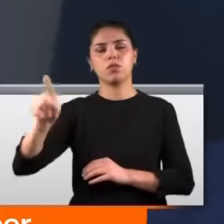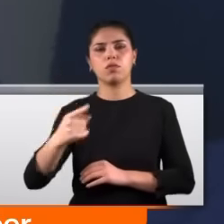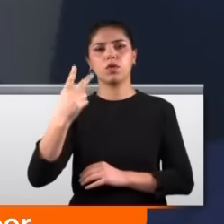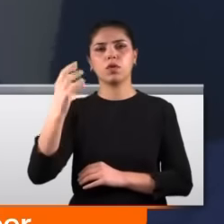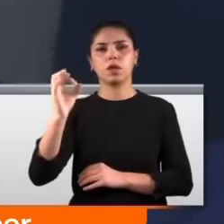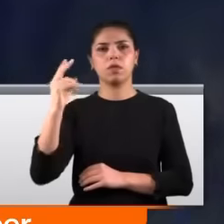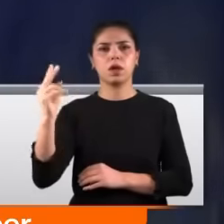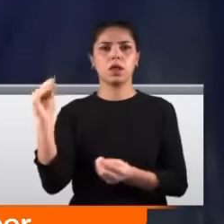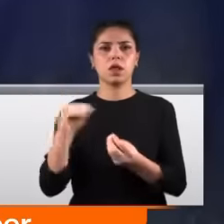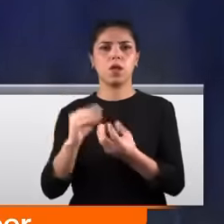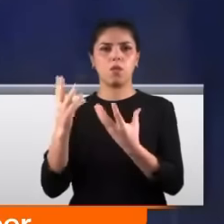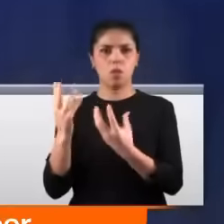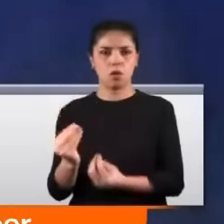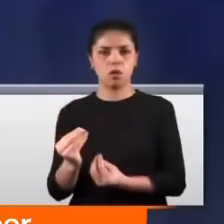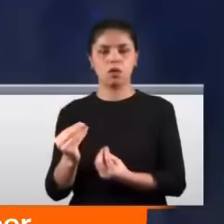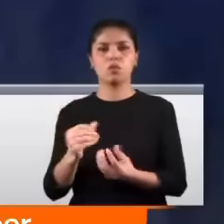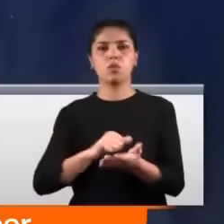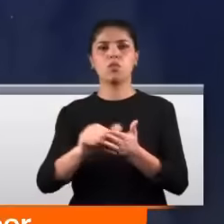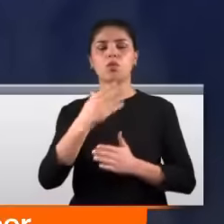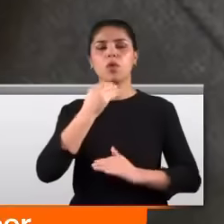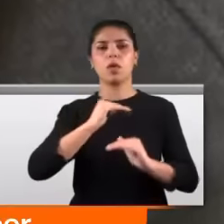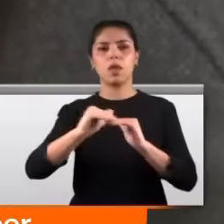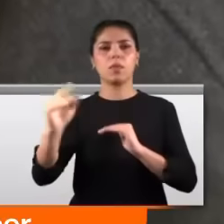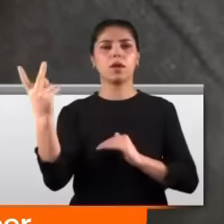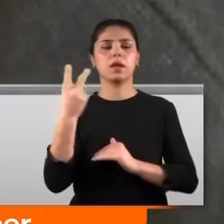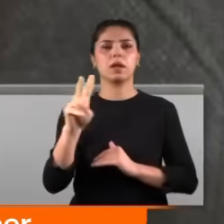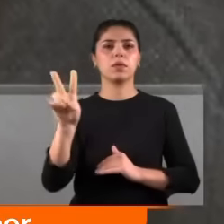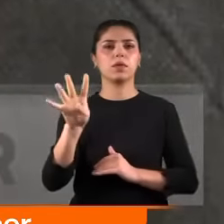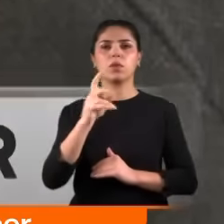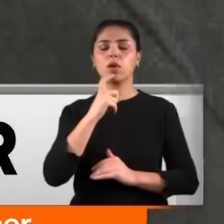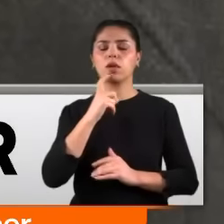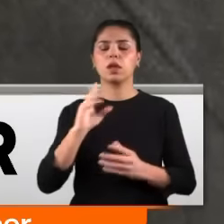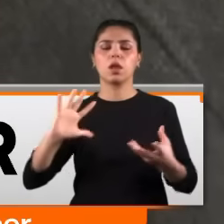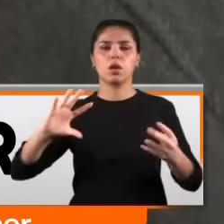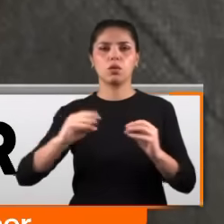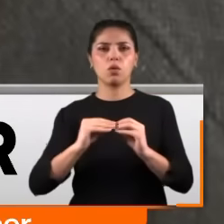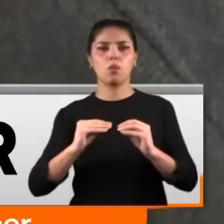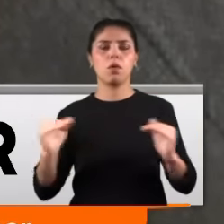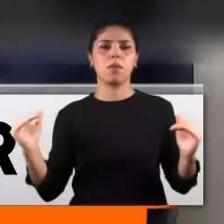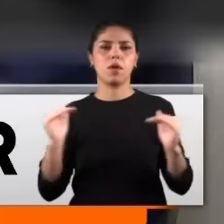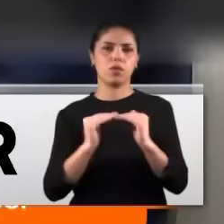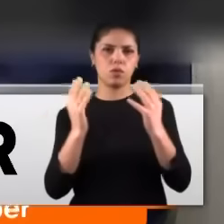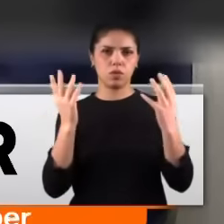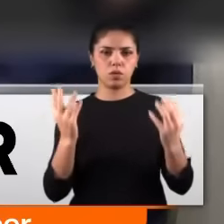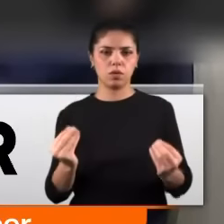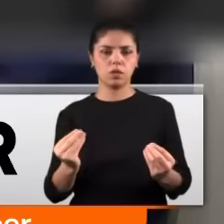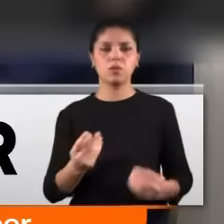%77,02 zam alacak. Böylece tüm emeklilerin 2024 yılı toplam zam oranları eşitlenmiş olacak.